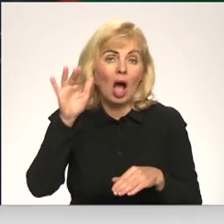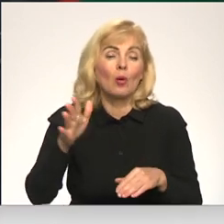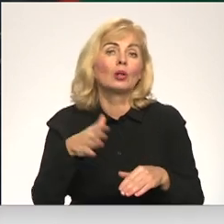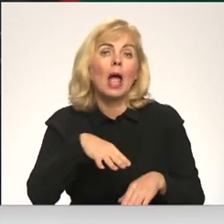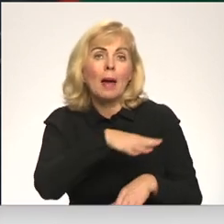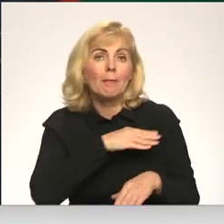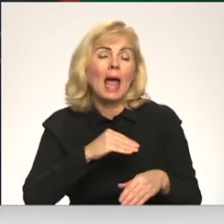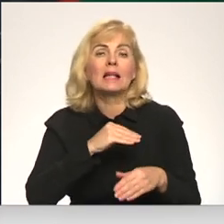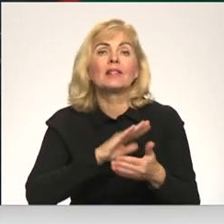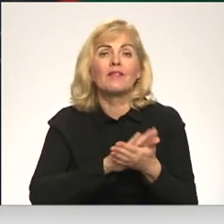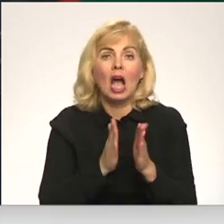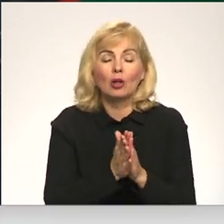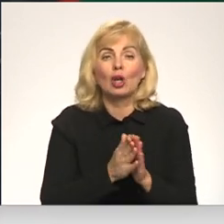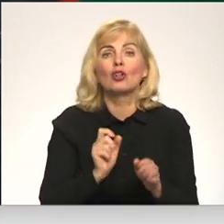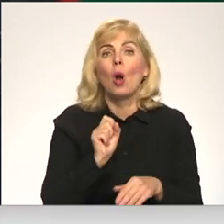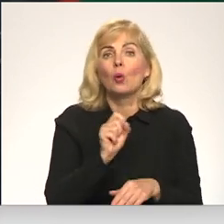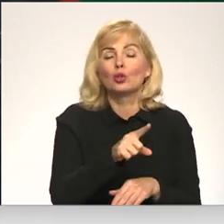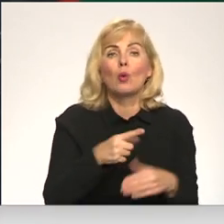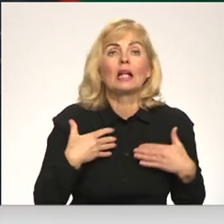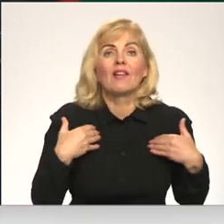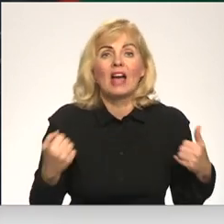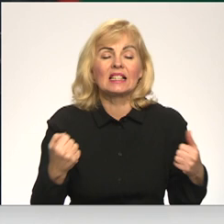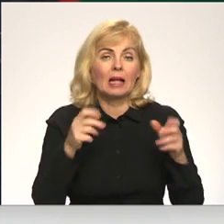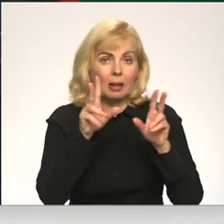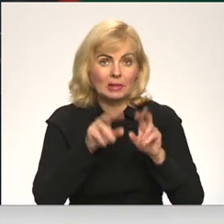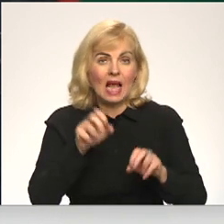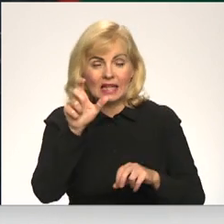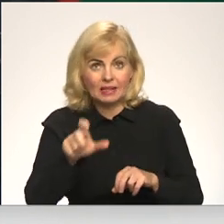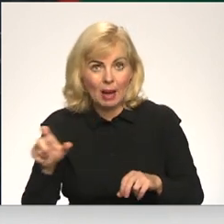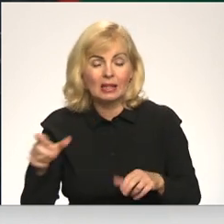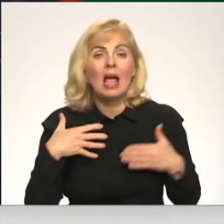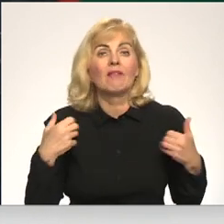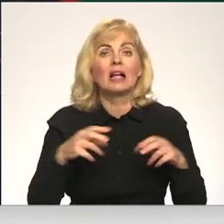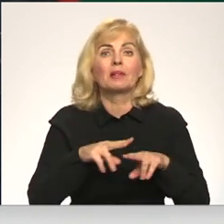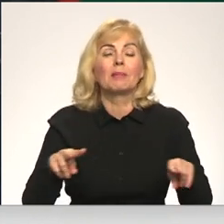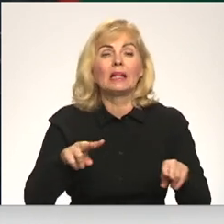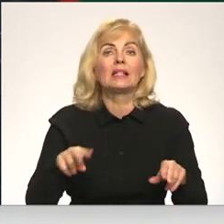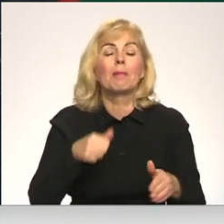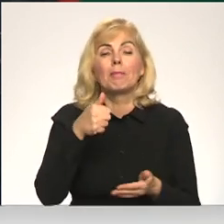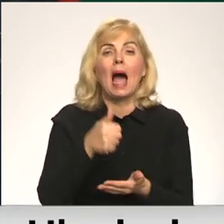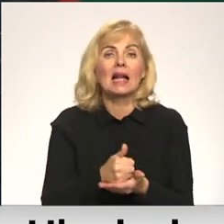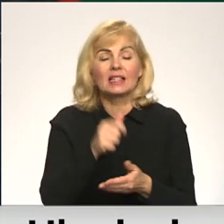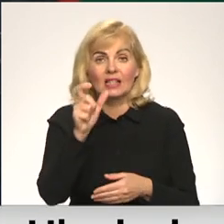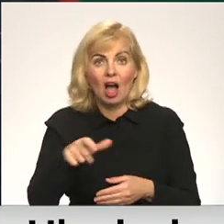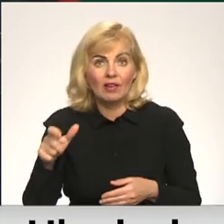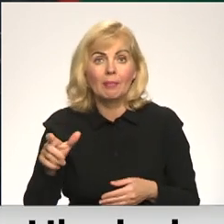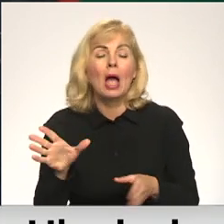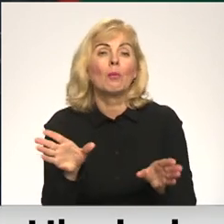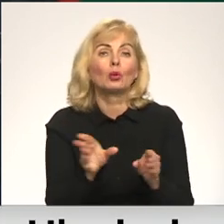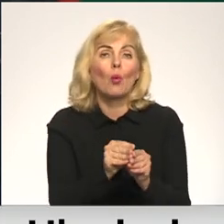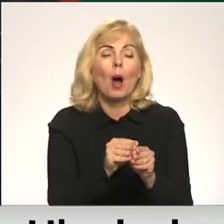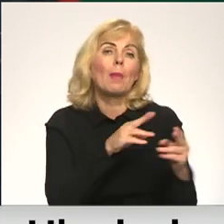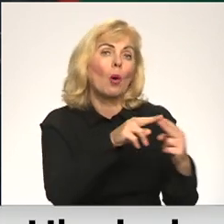mēs uzdodam mūsu veselības ekspertiem, mūsu veselības ministrijas pārstāvjiem būt ciešā